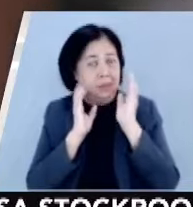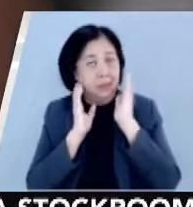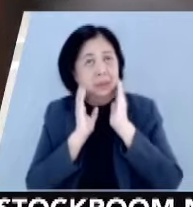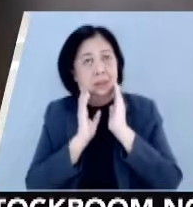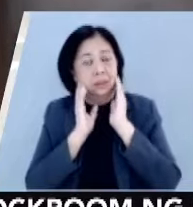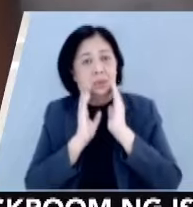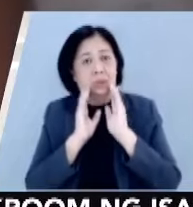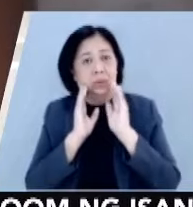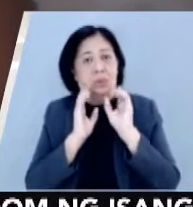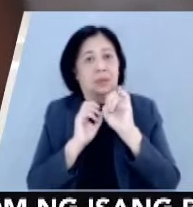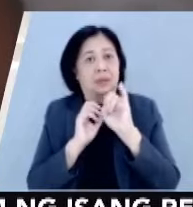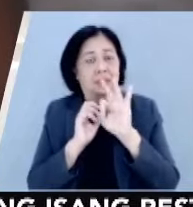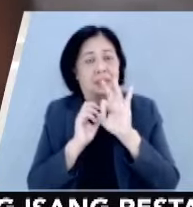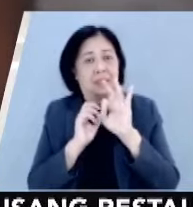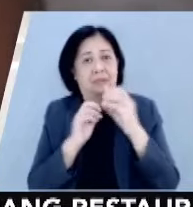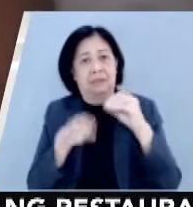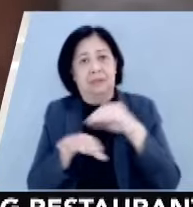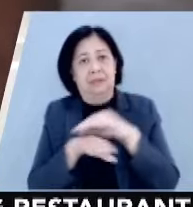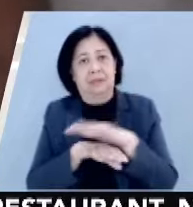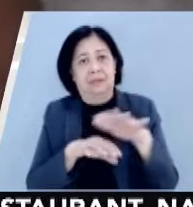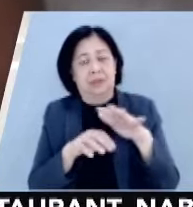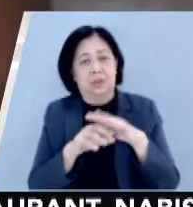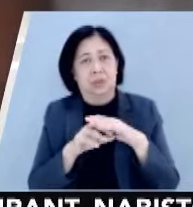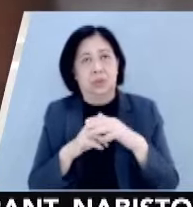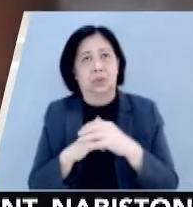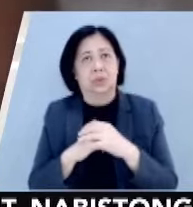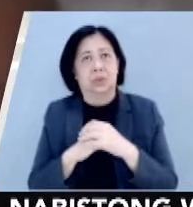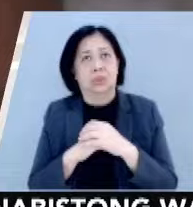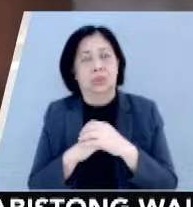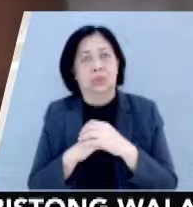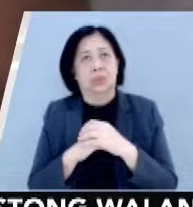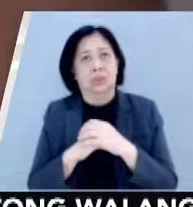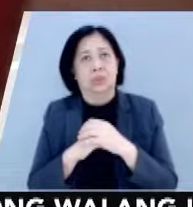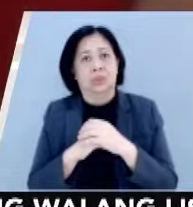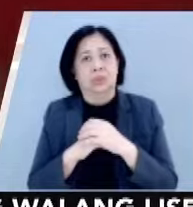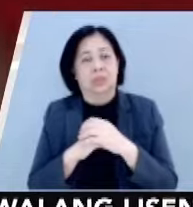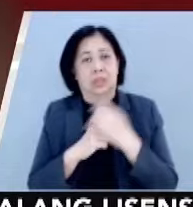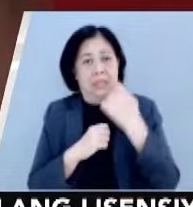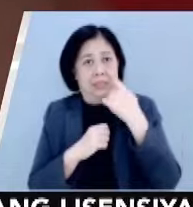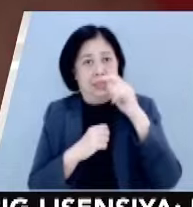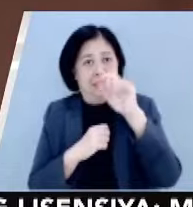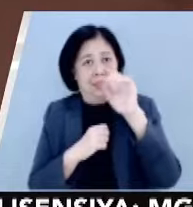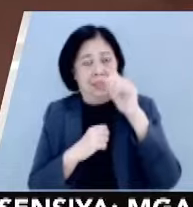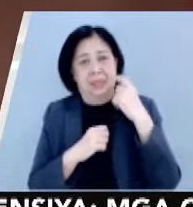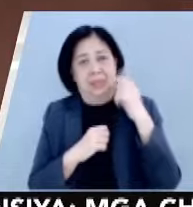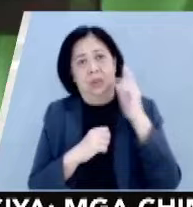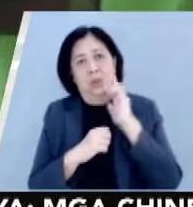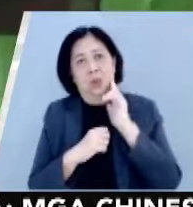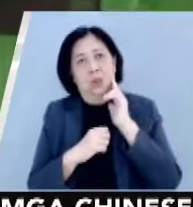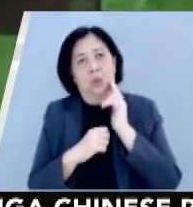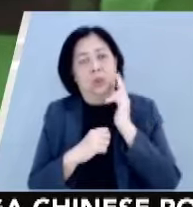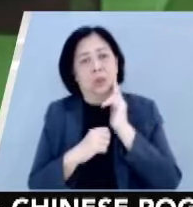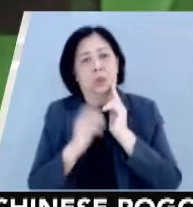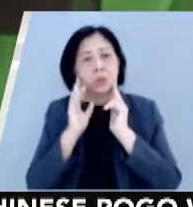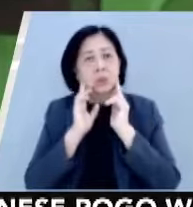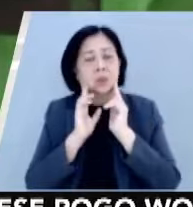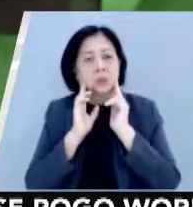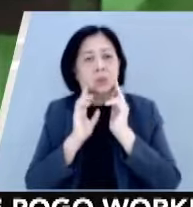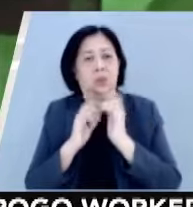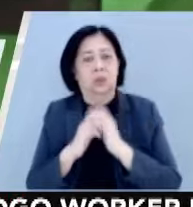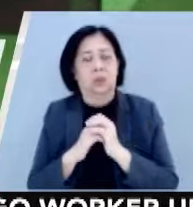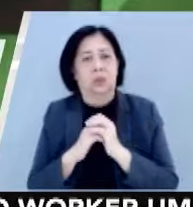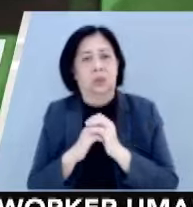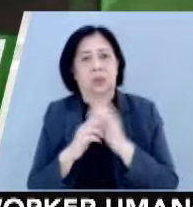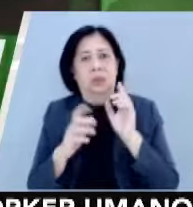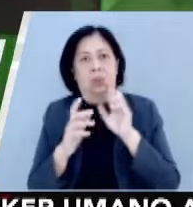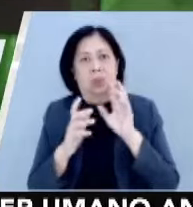may infection ang ngipin natin tapos ipahid natin sa pisngi, siya ay